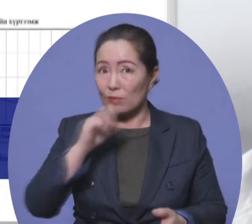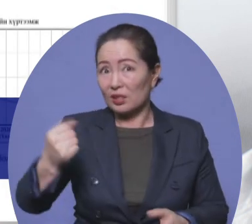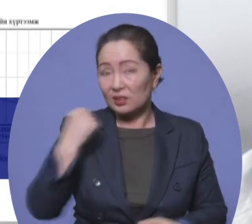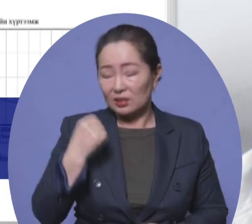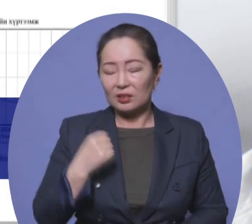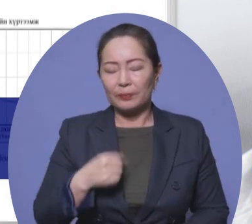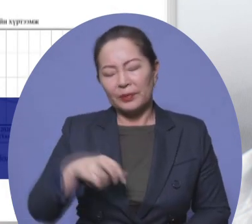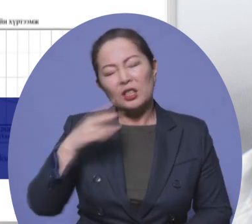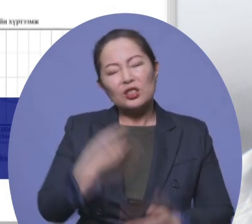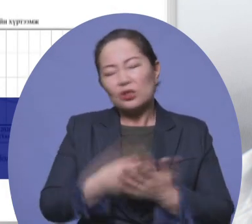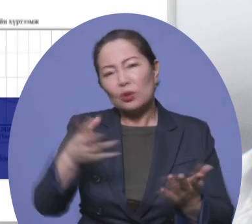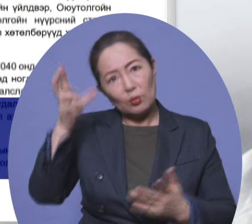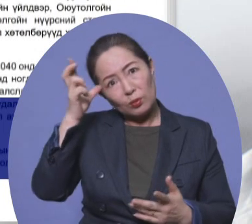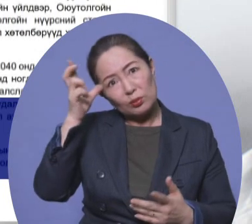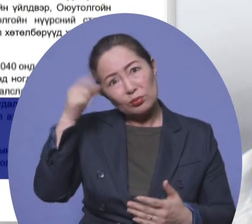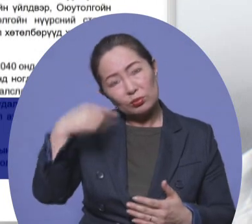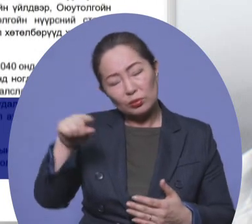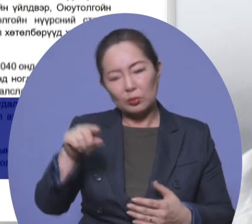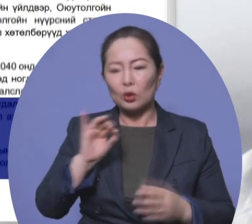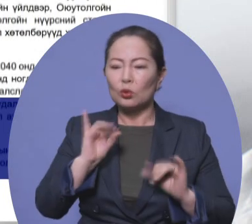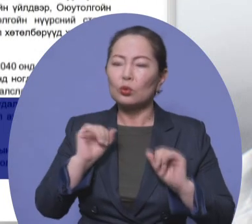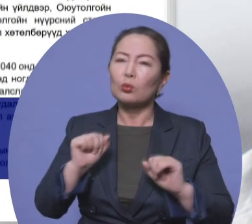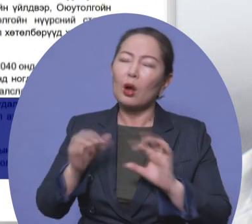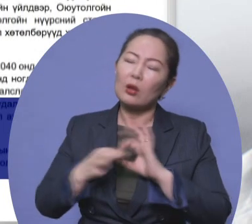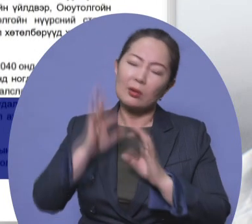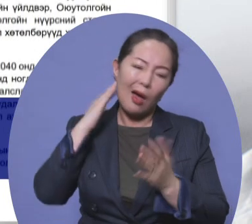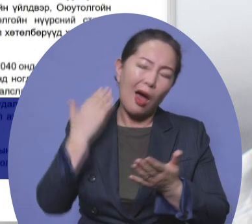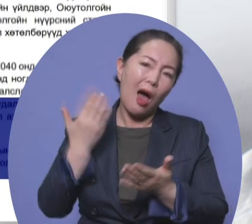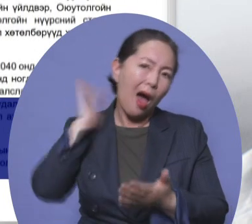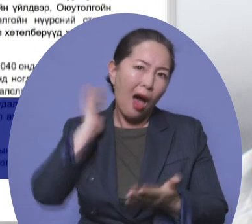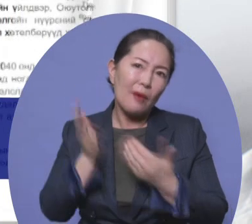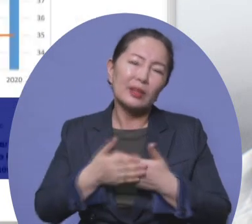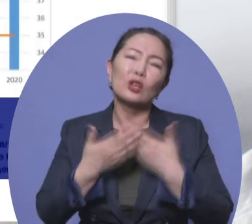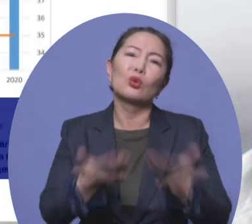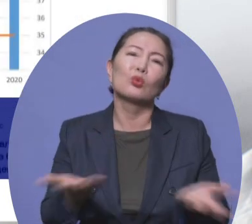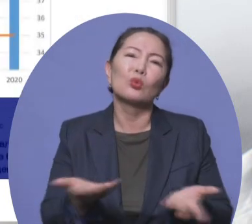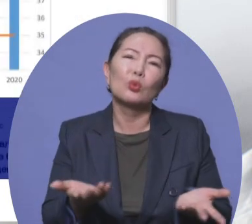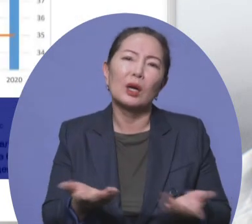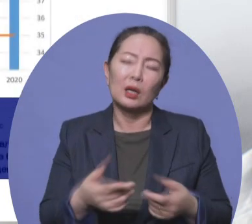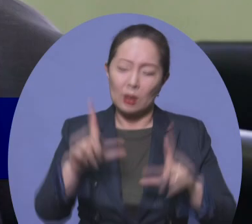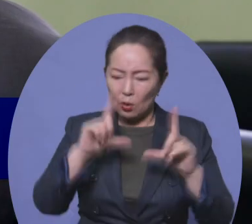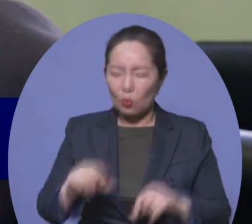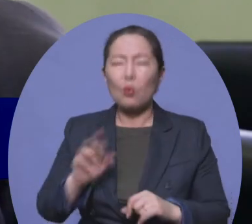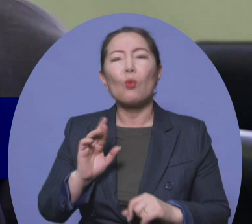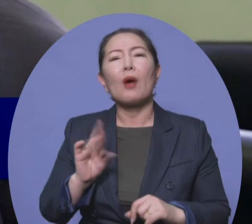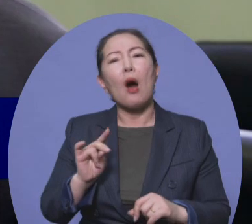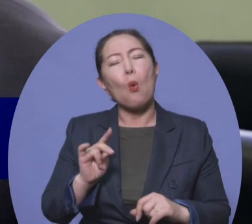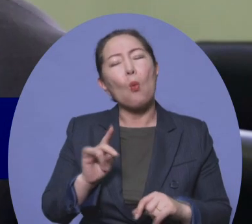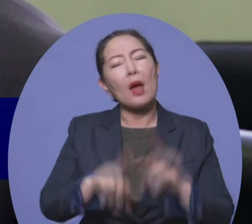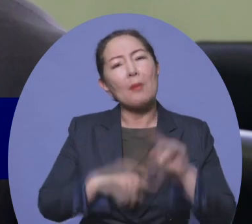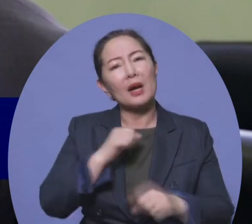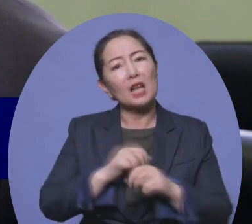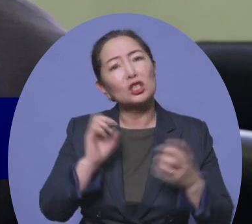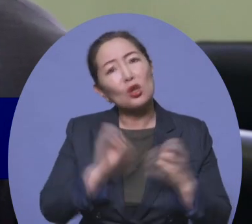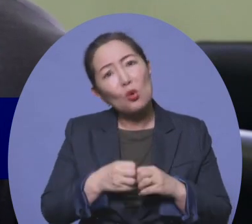одоо боловсролын салбарт жишээлбэл юунаас болоод авилга өгөөд байгаа юм бэ, аваад байгаа юм бэ, тэ? А үүнийг бууруулахын тулд бид нар ямар арга хэмжээ авах